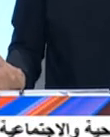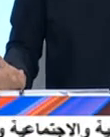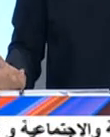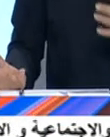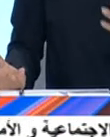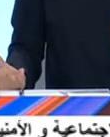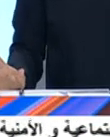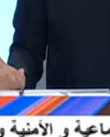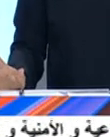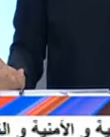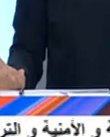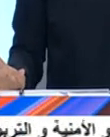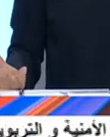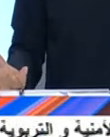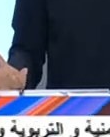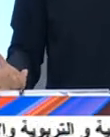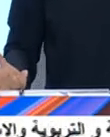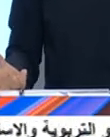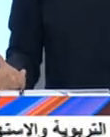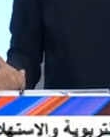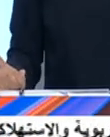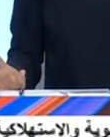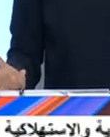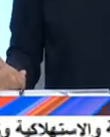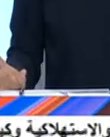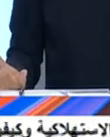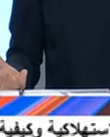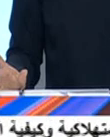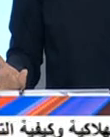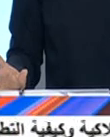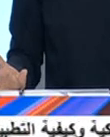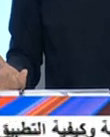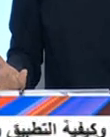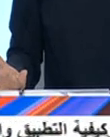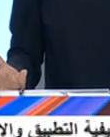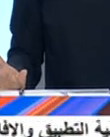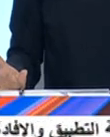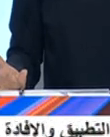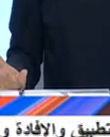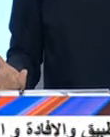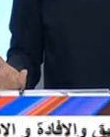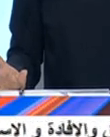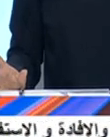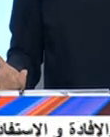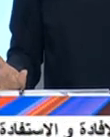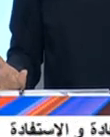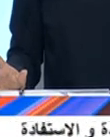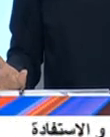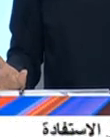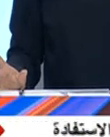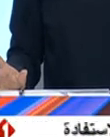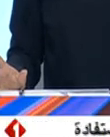تحديدا، إذا كنت نجم تفيدنا في النقطة متاعك الخارجية خميس بأكثر تفاصيل.